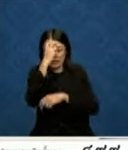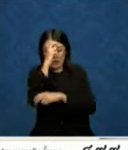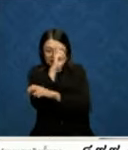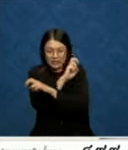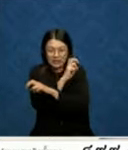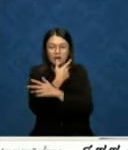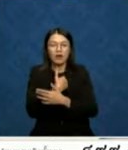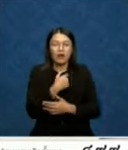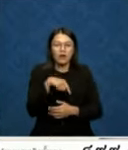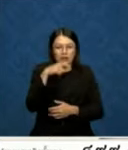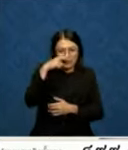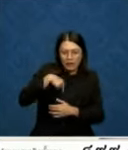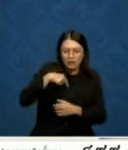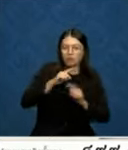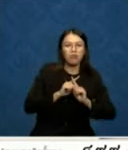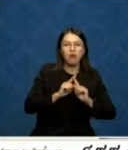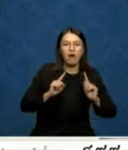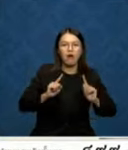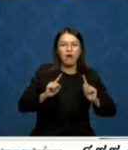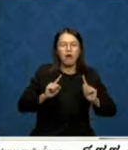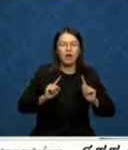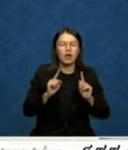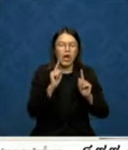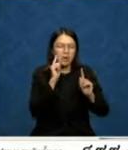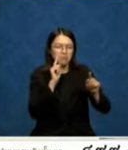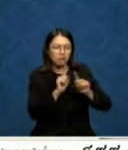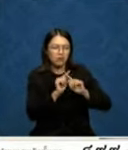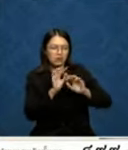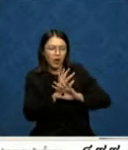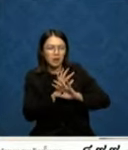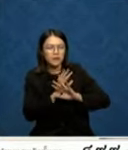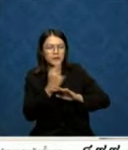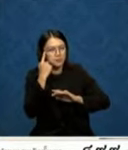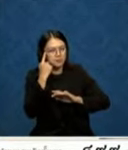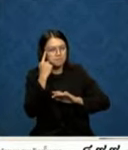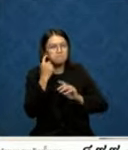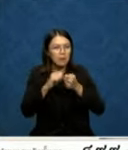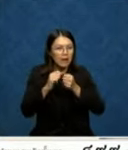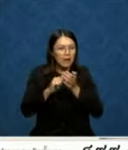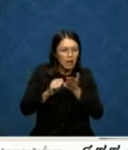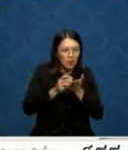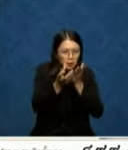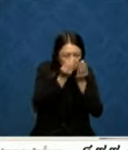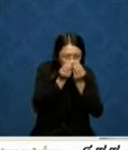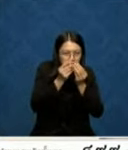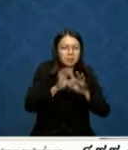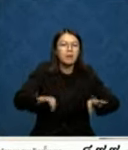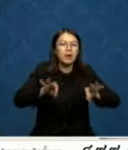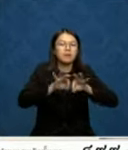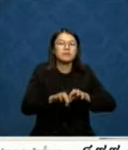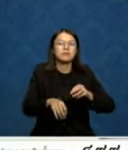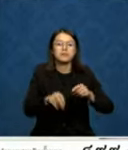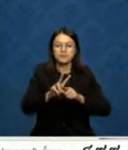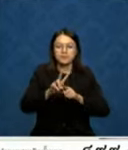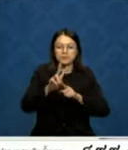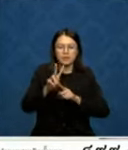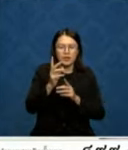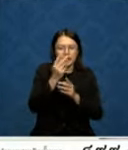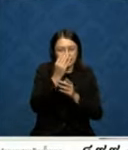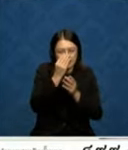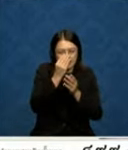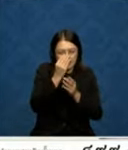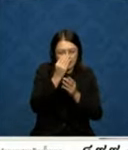ความเหมือนที่เกิดขึ้นเหมือนกันก็มองข้ามไม่ได้ประเด็นที่2ถ้าหากเรามองให้ลึกลงไปใน